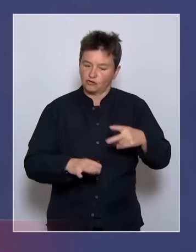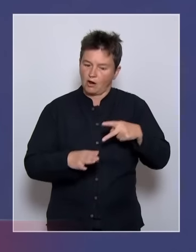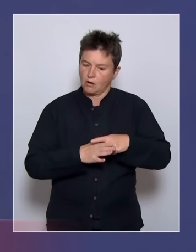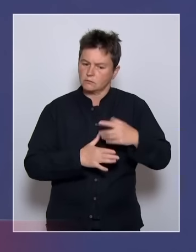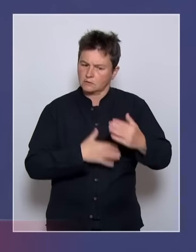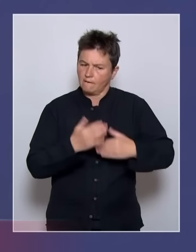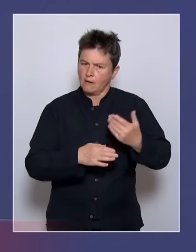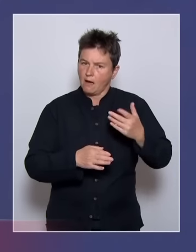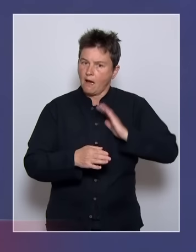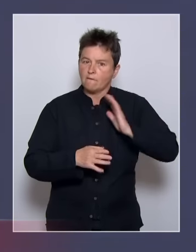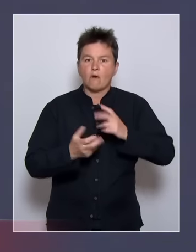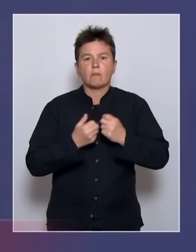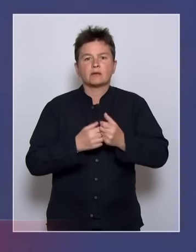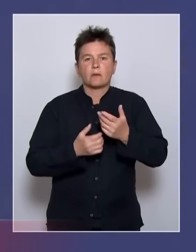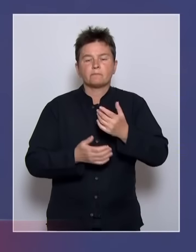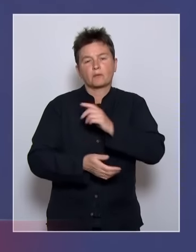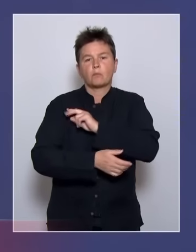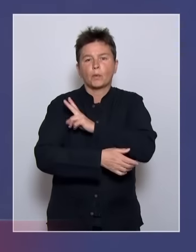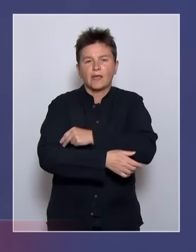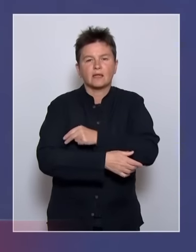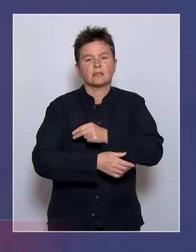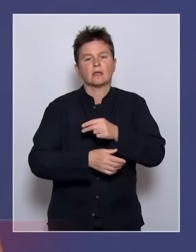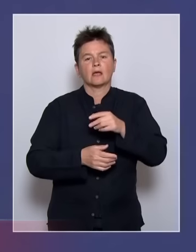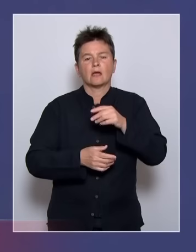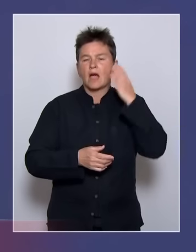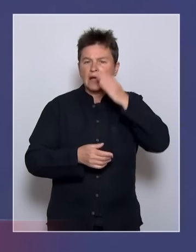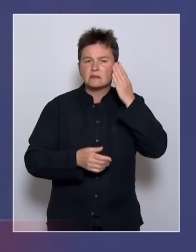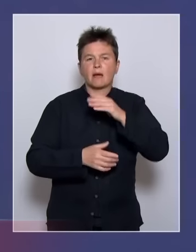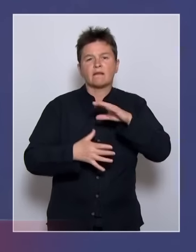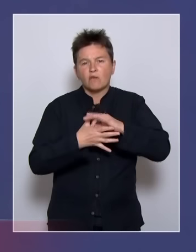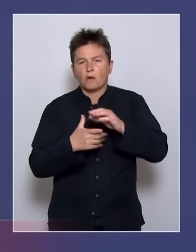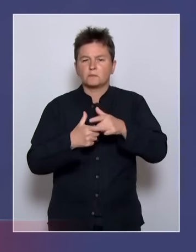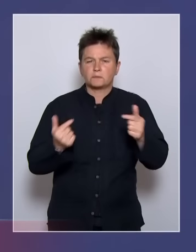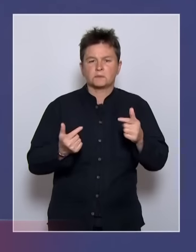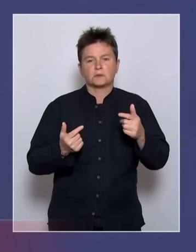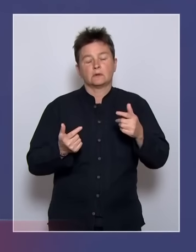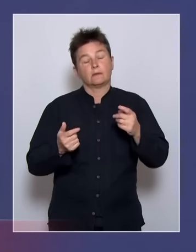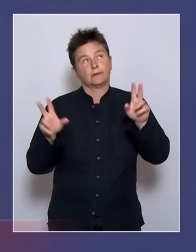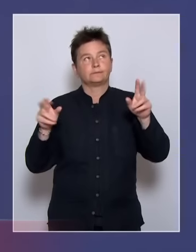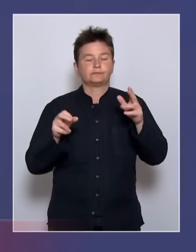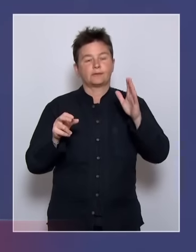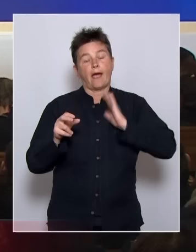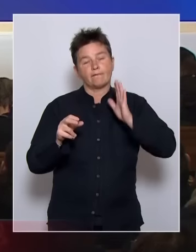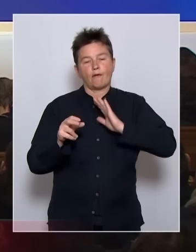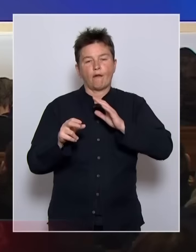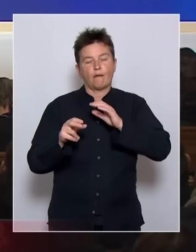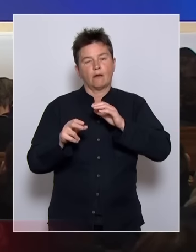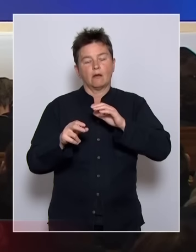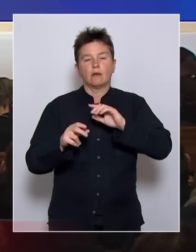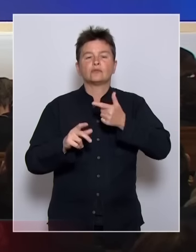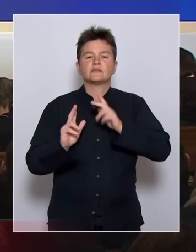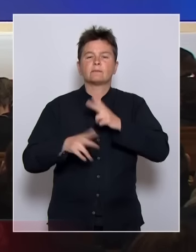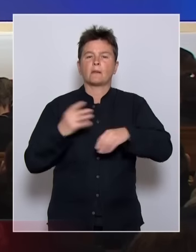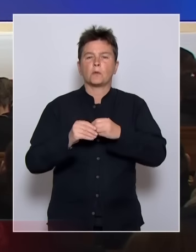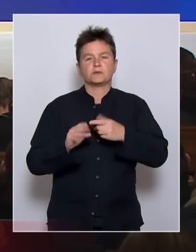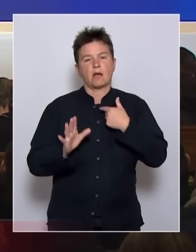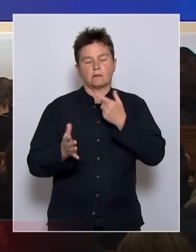en particulier sur les protéines animales, qui était un vieux choix géostratégique d'après-guerre où nous l